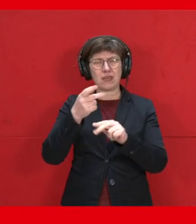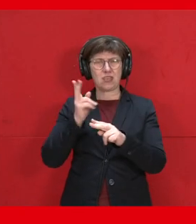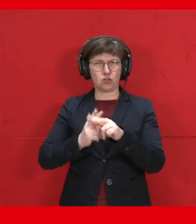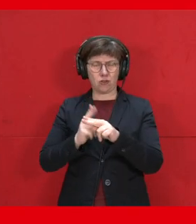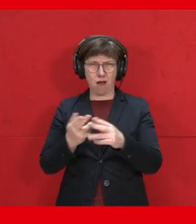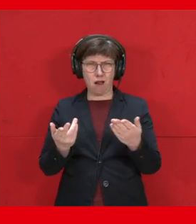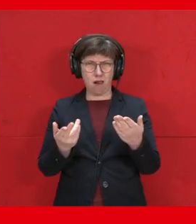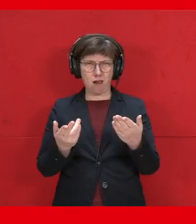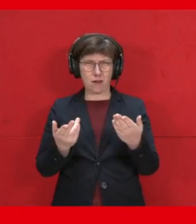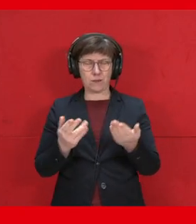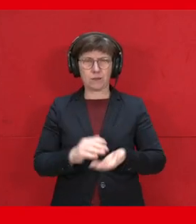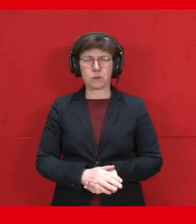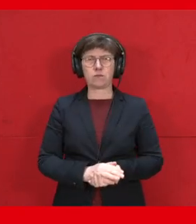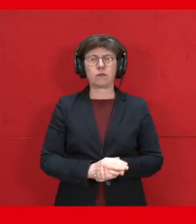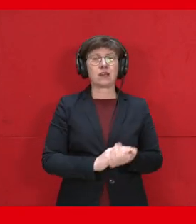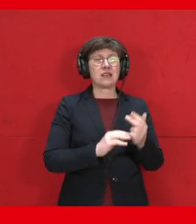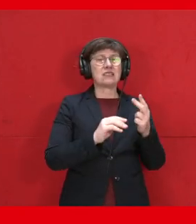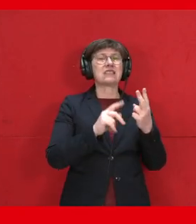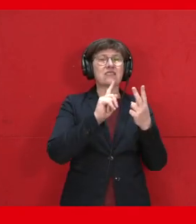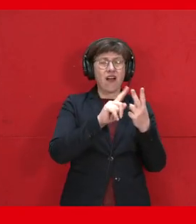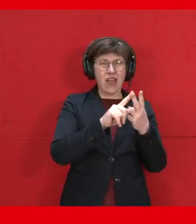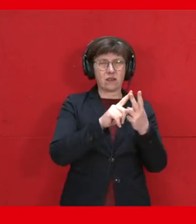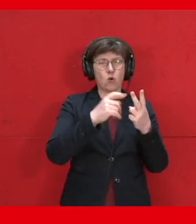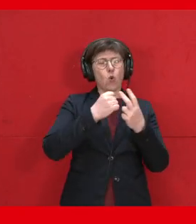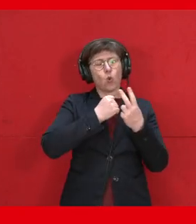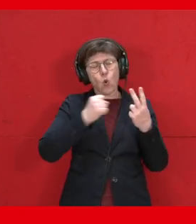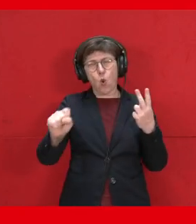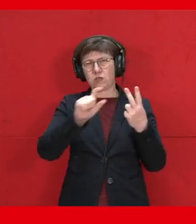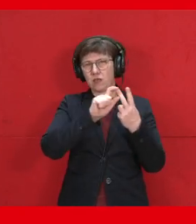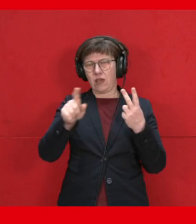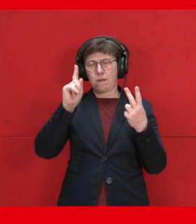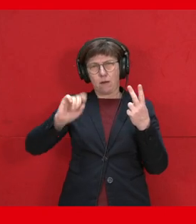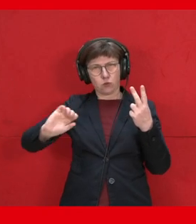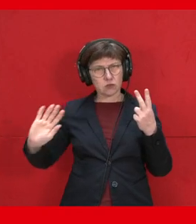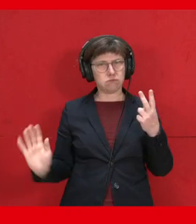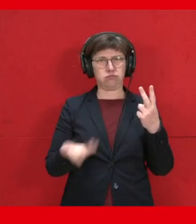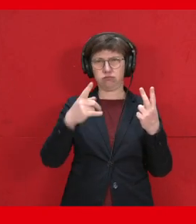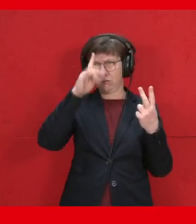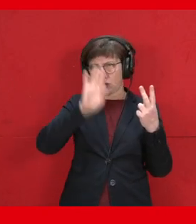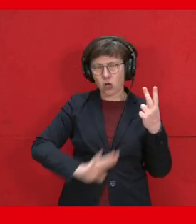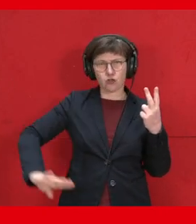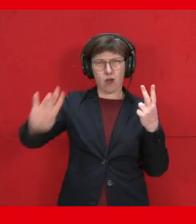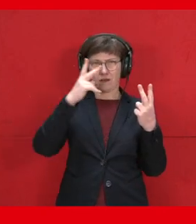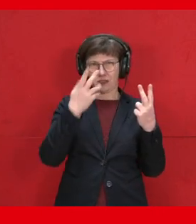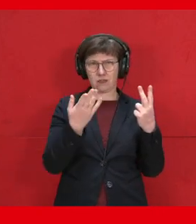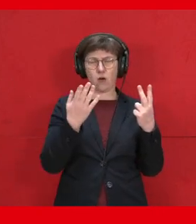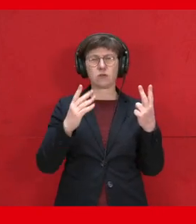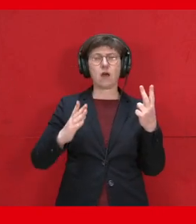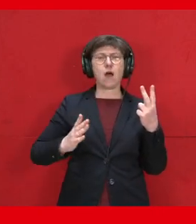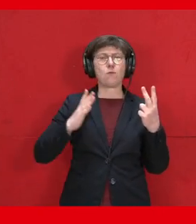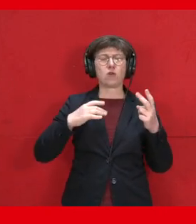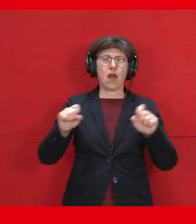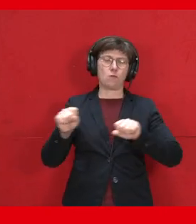Stahl. Die zweite große Mission, die wir unbedingt voranbringen müssen hier in Deutschland, ist eine